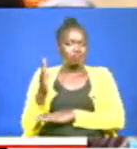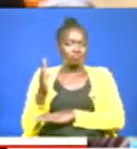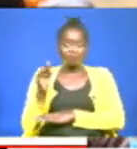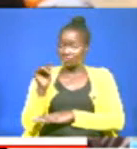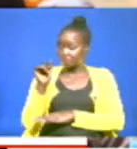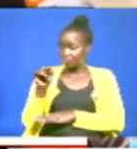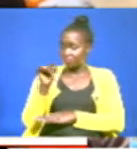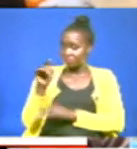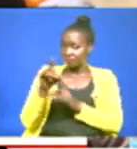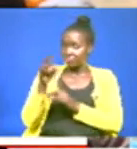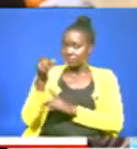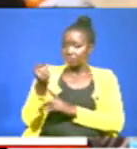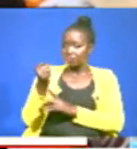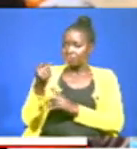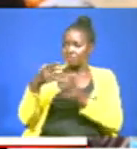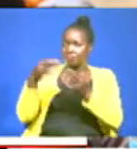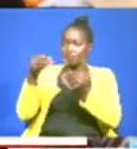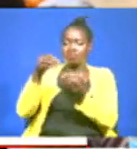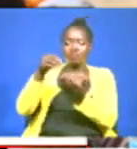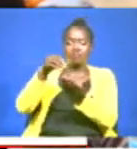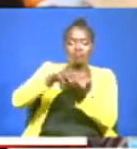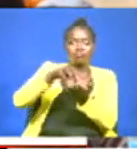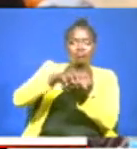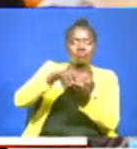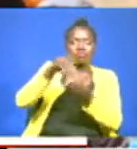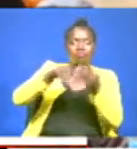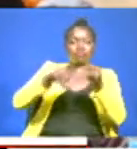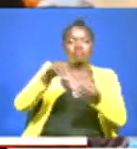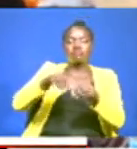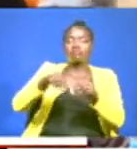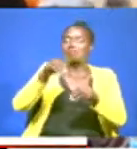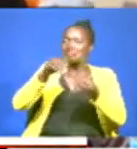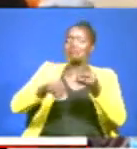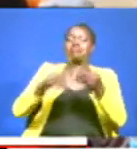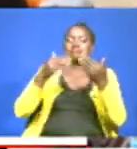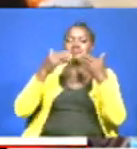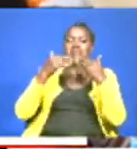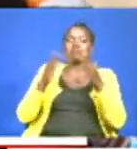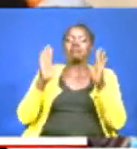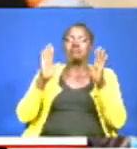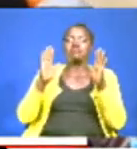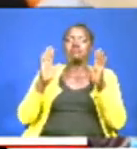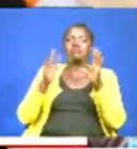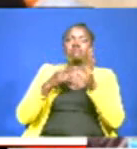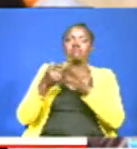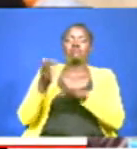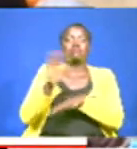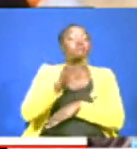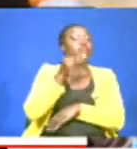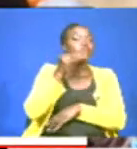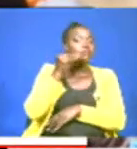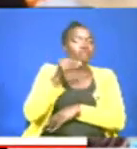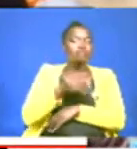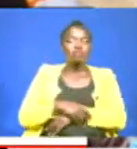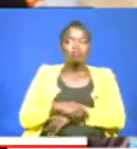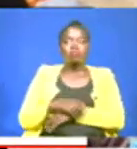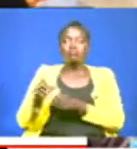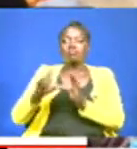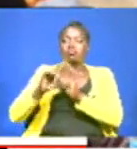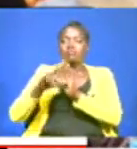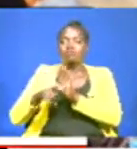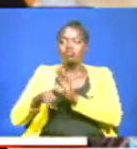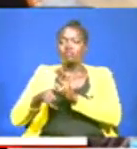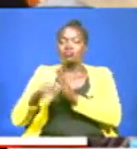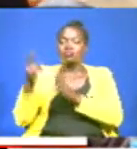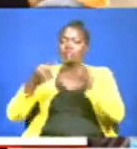Tuende kwa vituo za kupiga kura, tupige kura, alafu narudi nyumbani. Baadaye yule